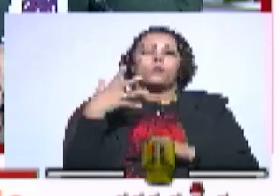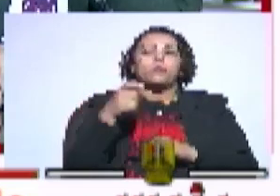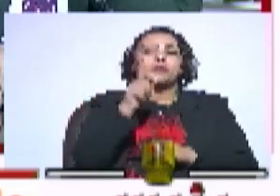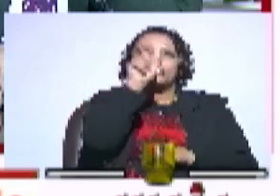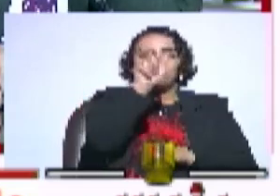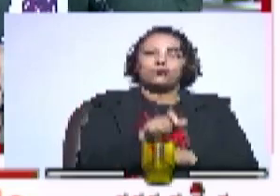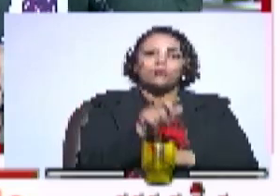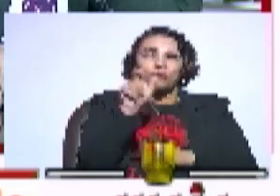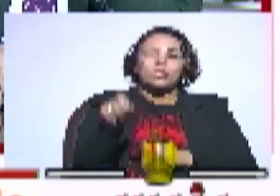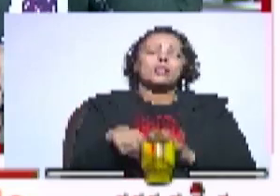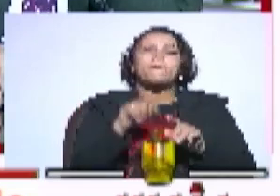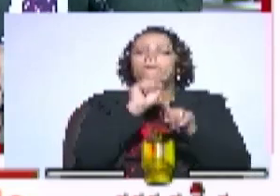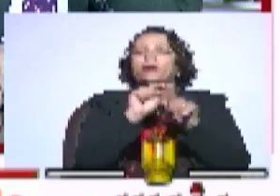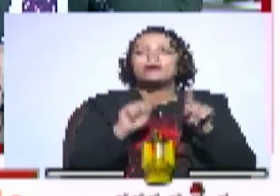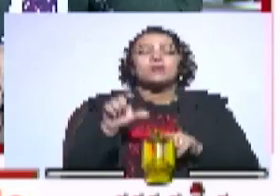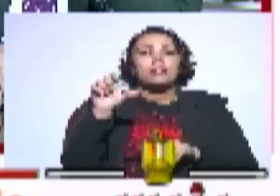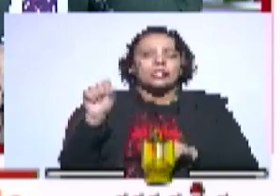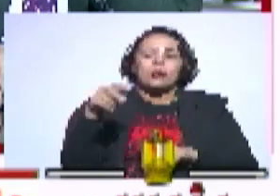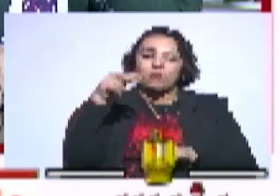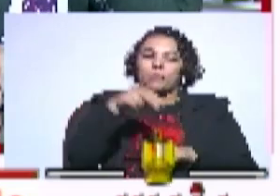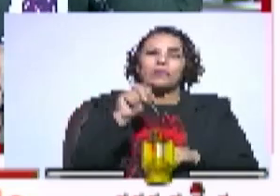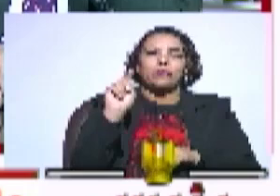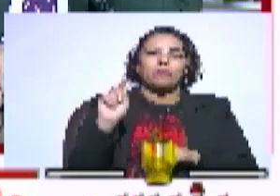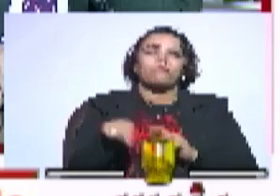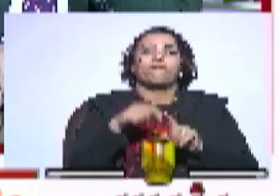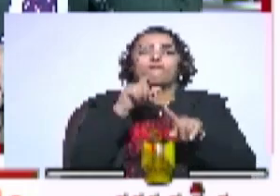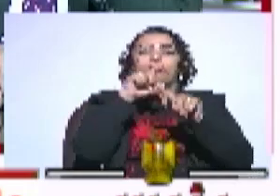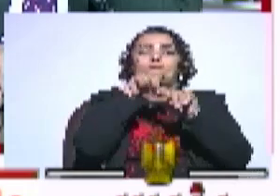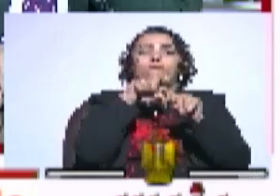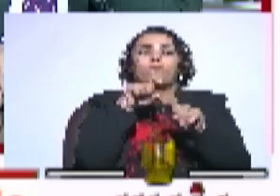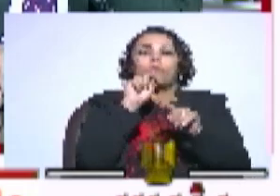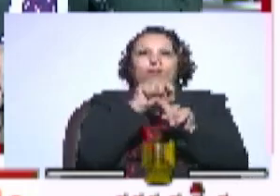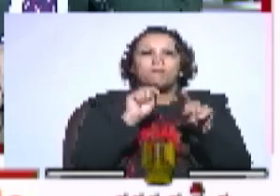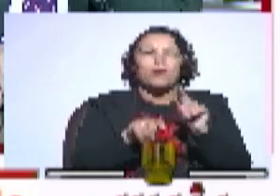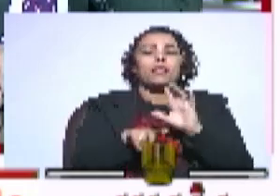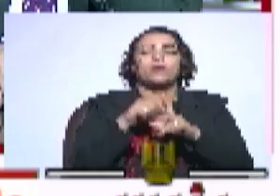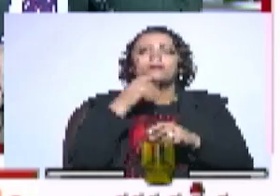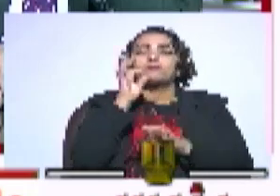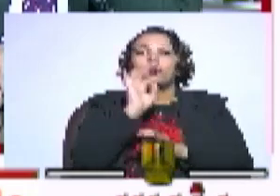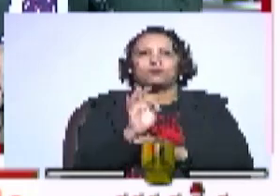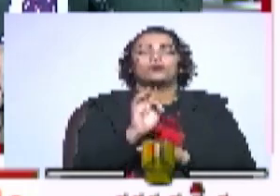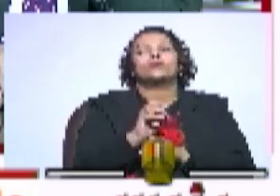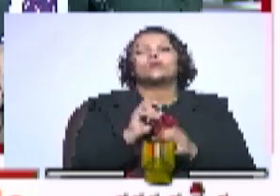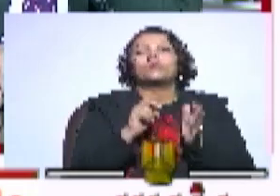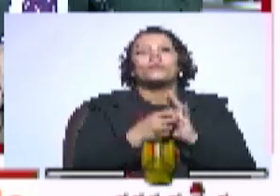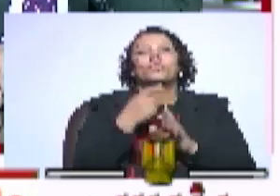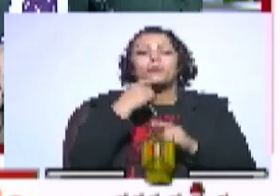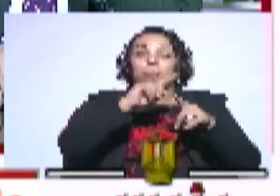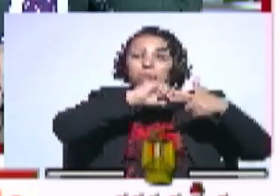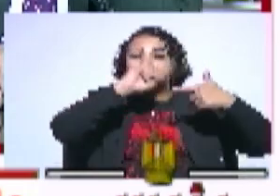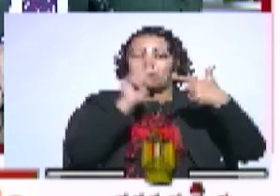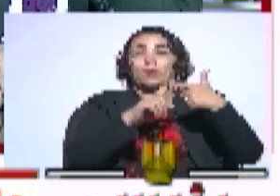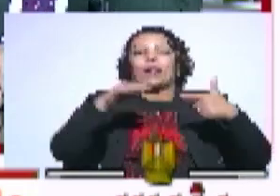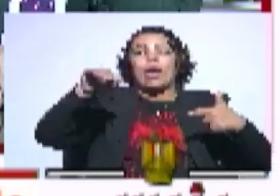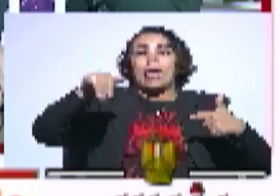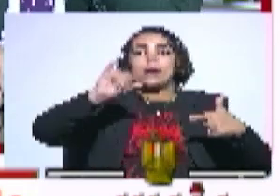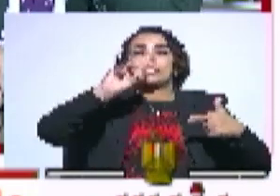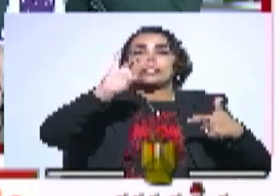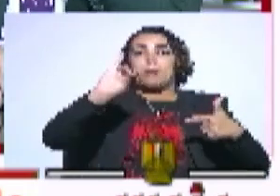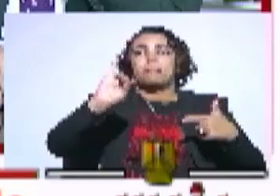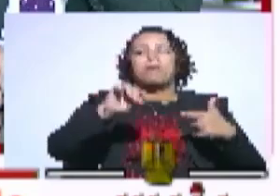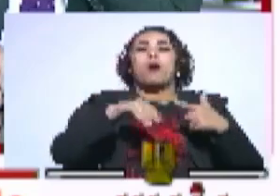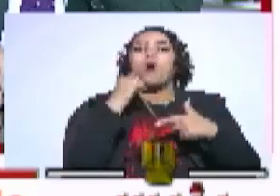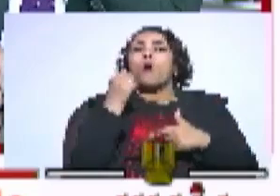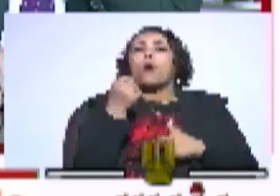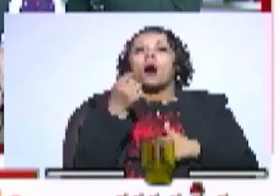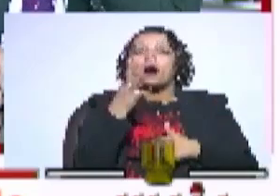39,702,451 صوت بنسبة 89% من إجمالي الأصوات الصحيحة. يليه حازم محمد سليمان وهو